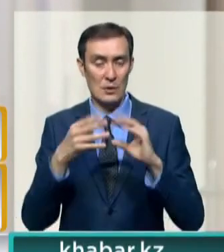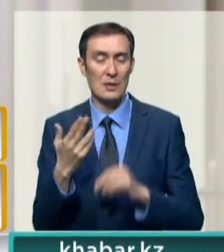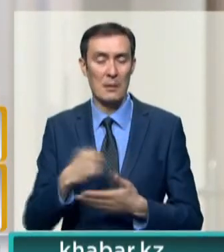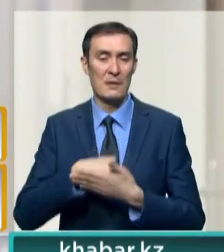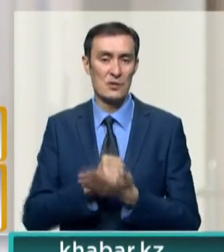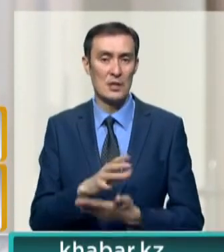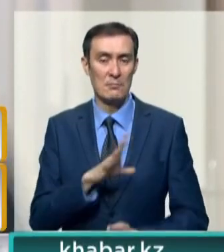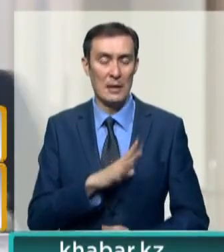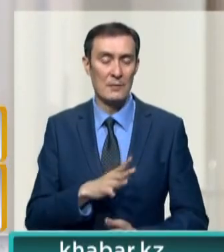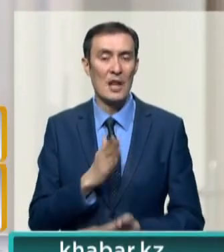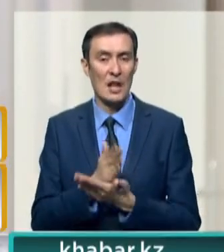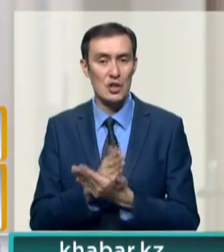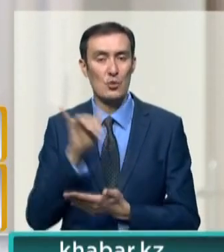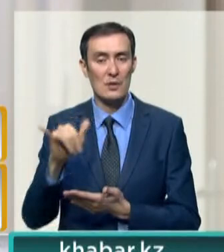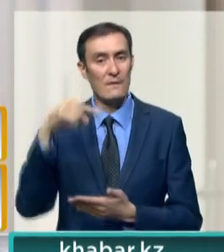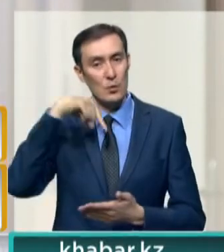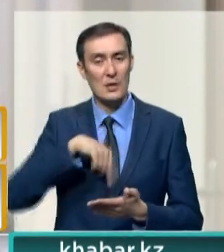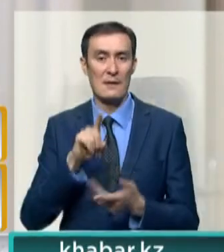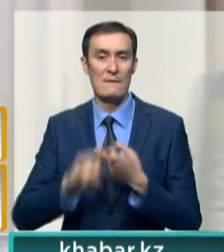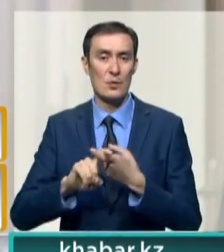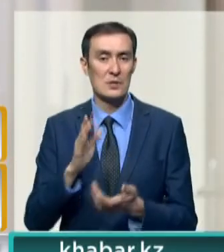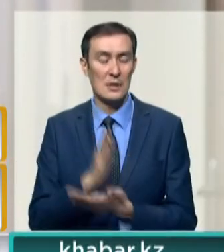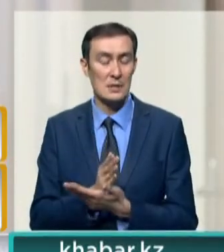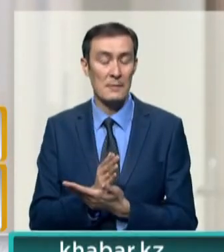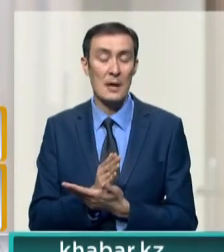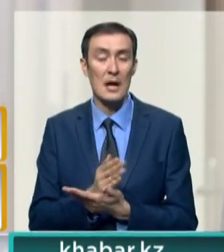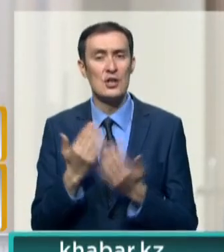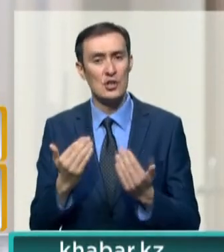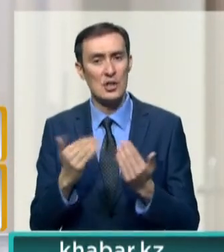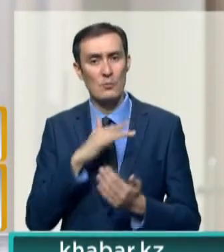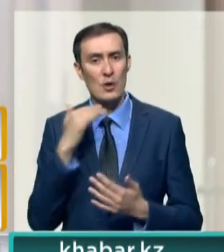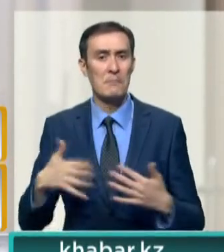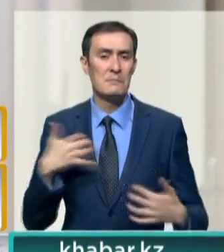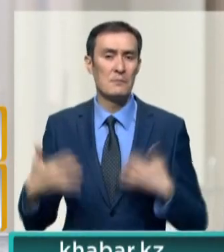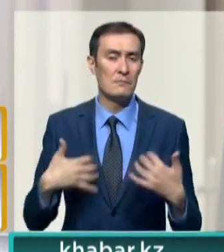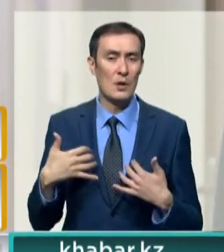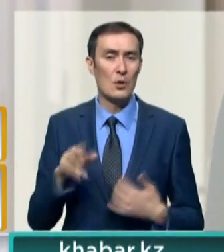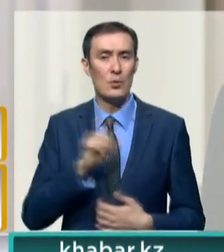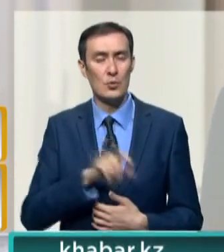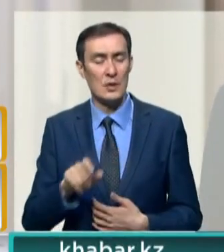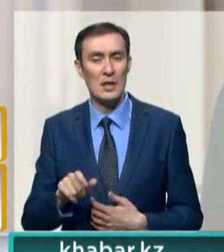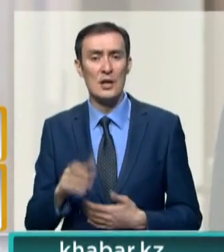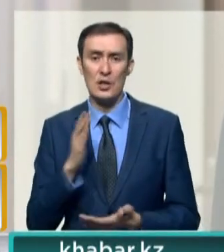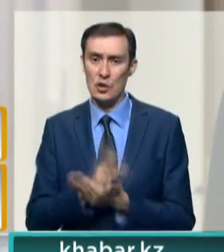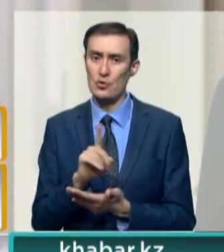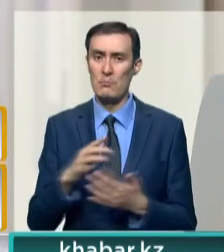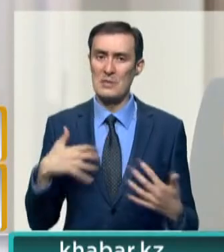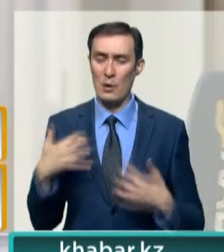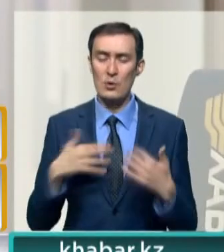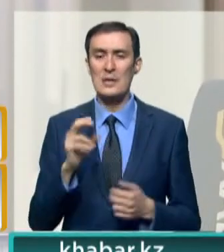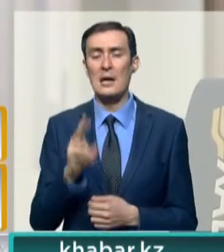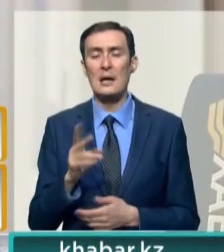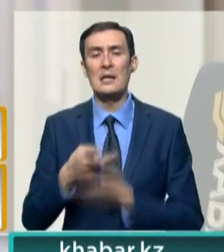подтверждение наличия у них коронавируса. Скажите, вот сейчас много панических настроений. Есть ли чего опасаться карагандинцам, как